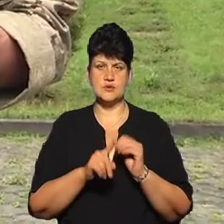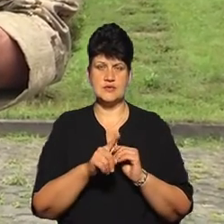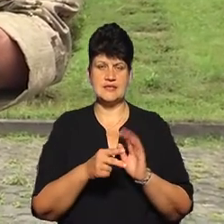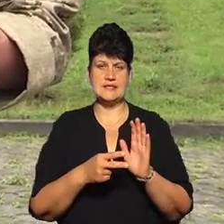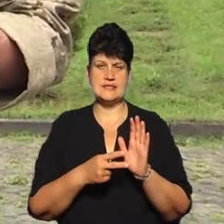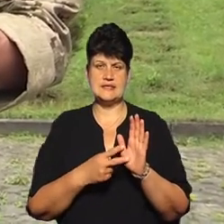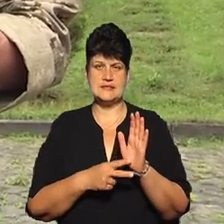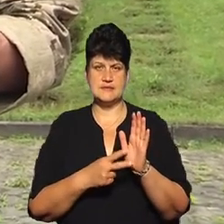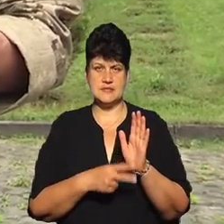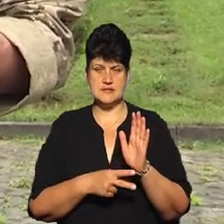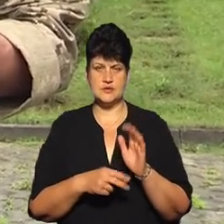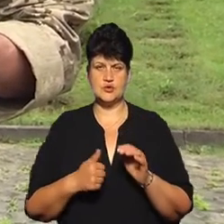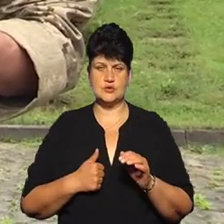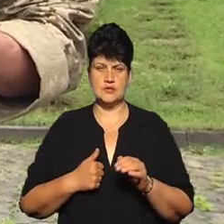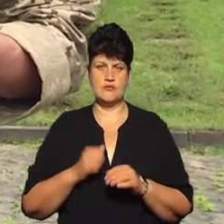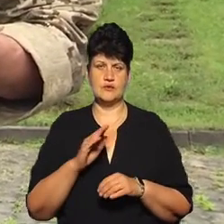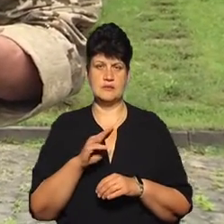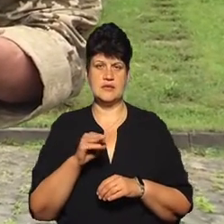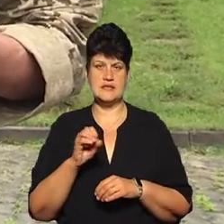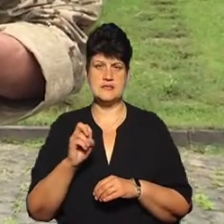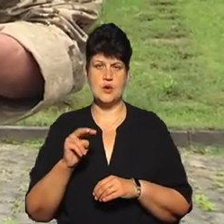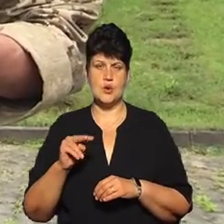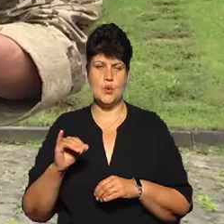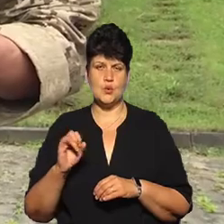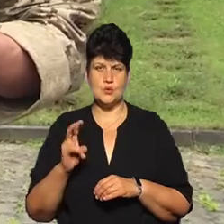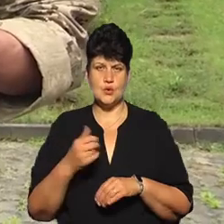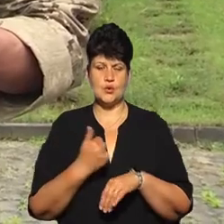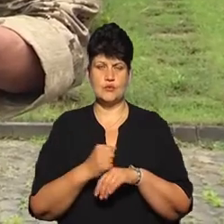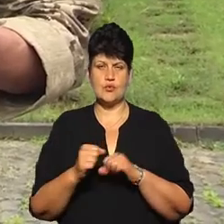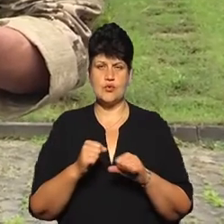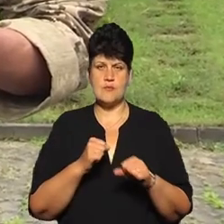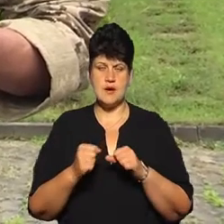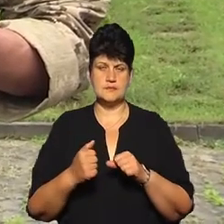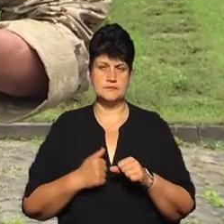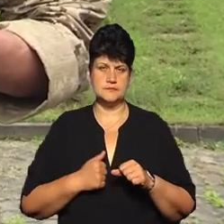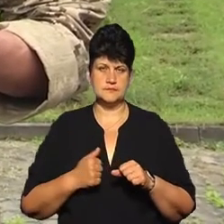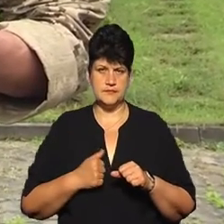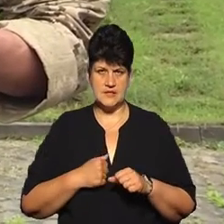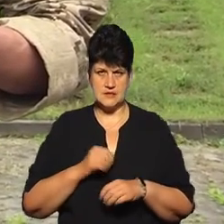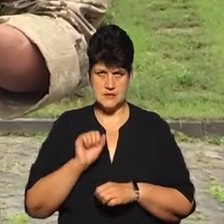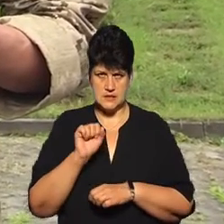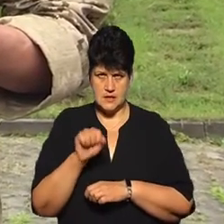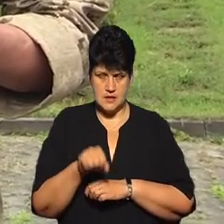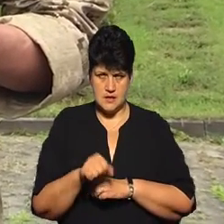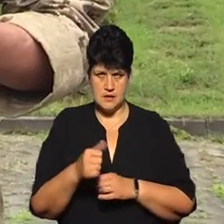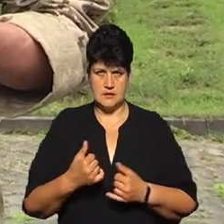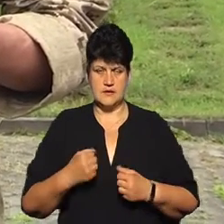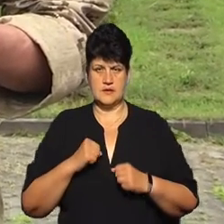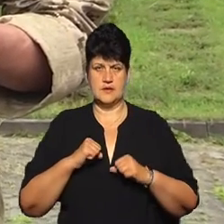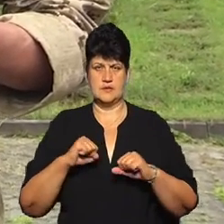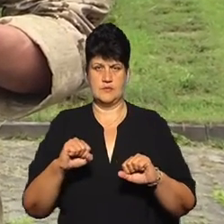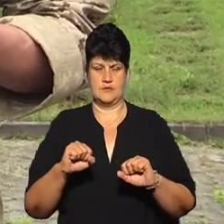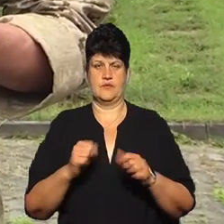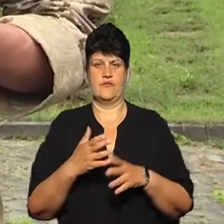А-71-70 солдата Володимира Теслюка. Головнокомандувач Збройних сил України схиляється перед відвагою, стійкістю і патріотизмом